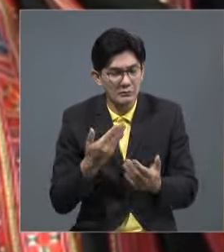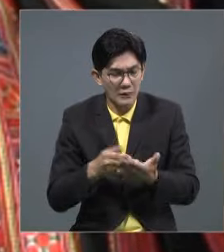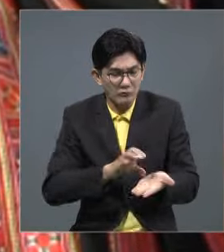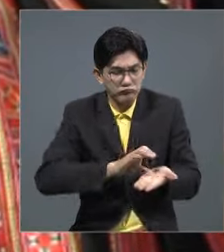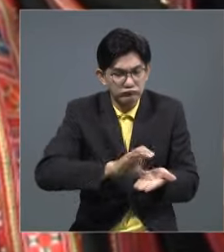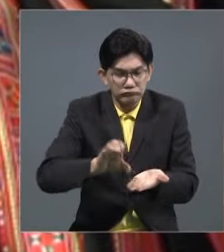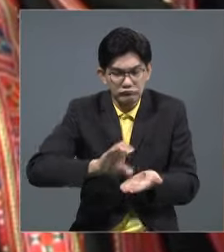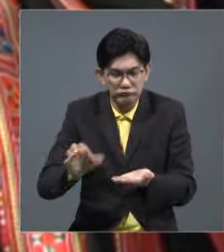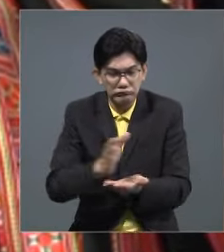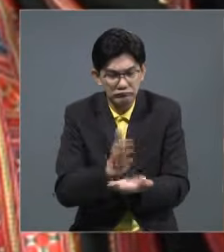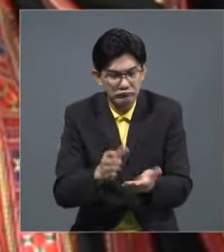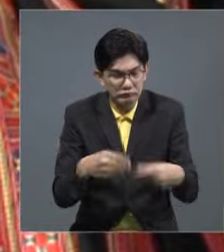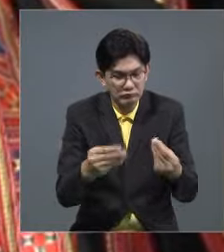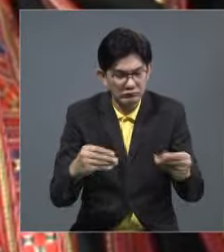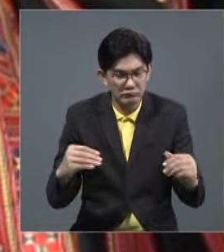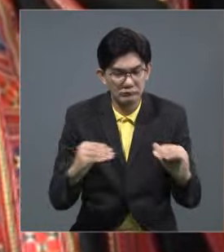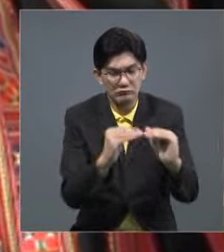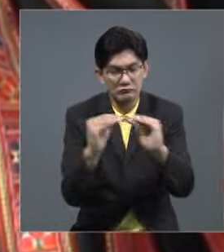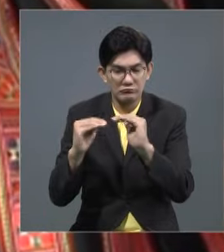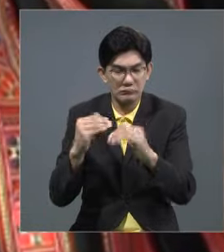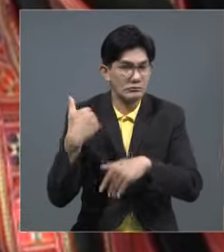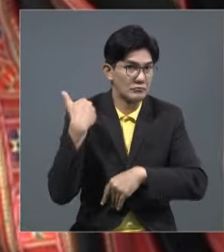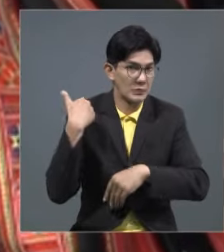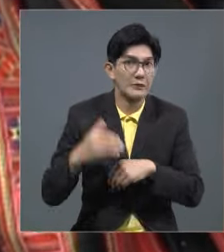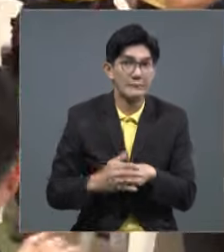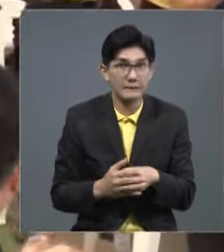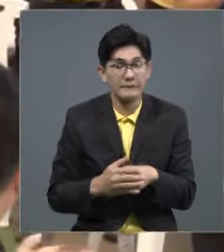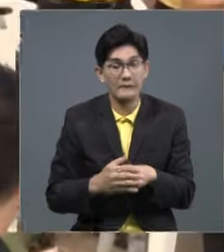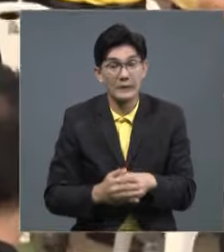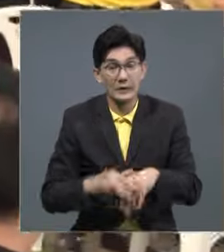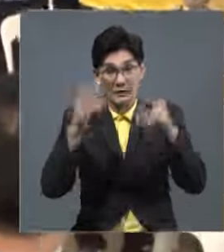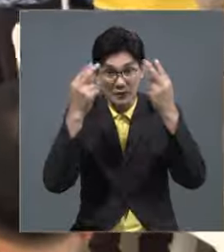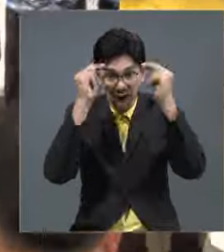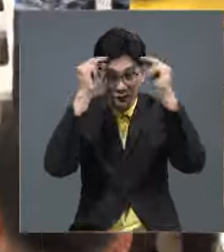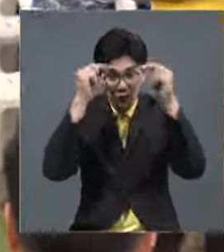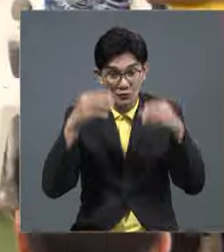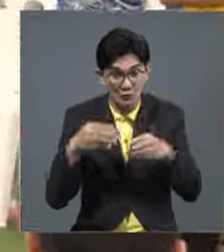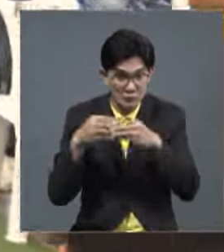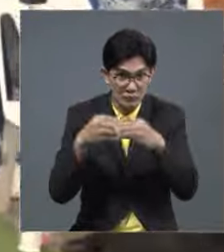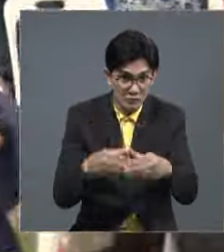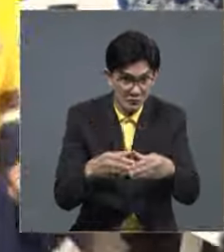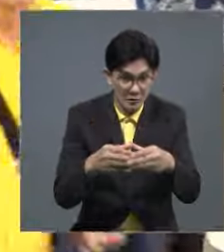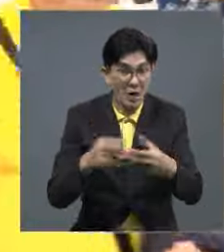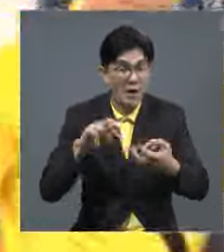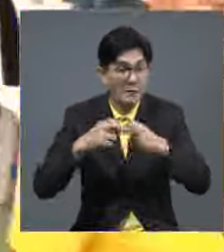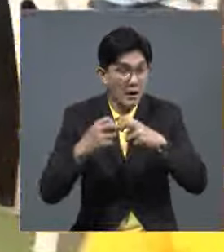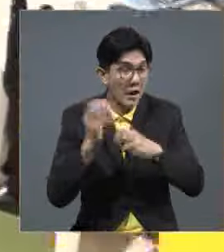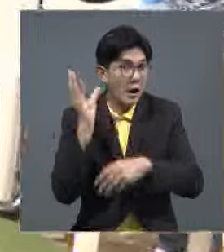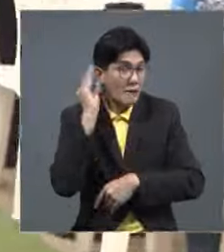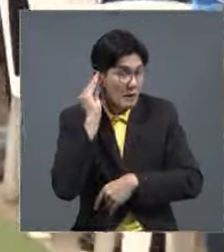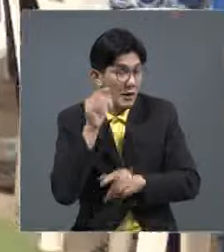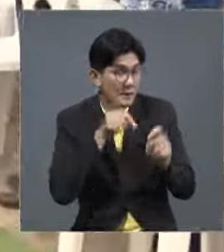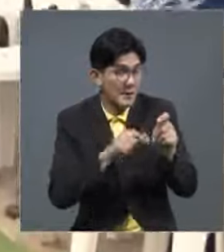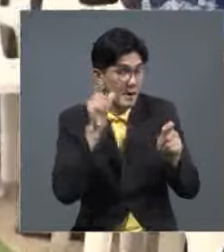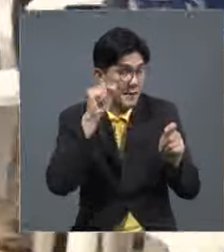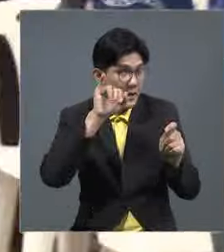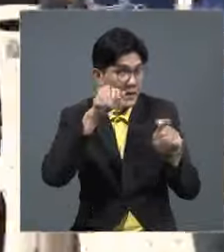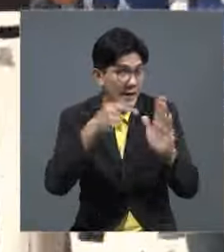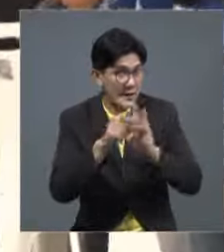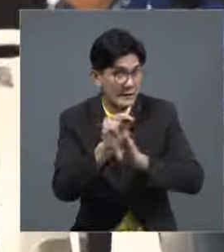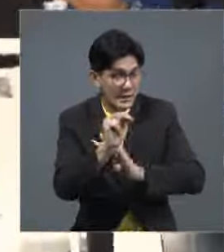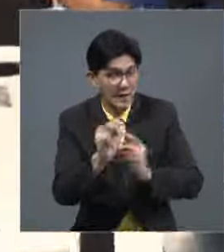าณดูแลให้มีความทั่วถึงนะครับ ค่ะซึ่งหลังจากนั้นเนี่ยนายกรัฐมนตรีและคณะนะคะก็รับฟังปัญหาในพื้นที่อำเภอแม่จันแล้วก็ไปพ